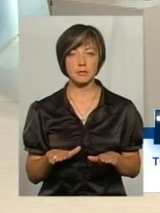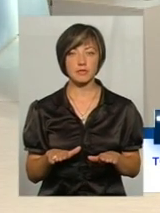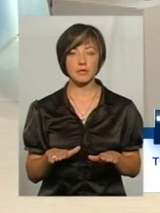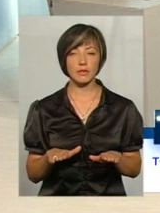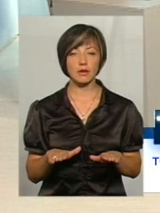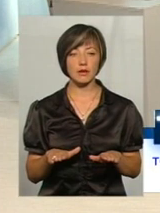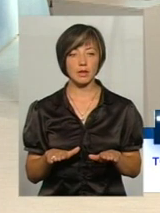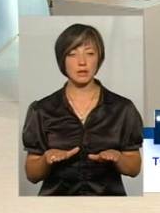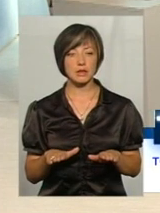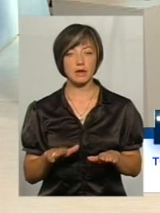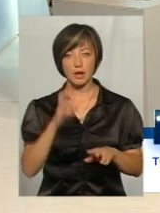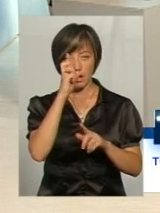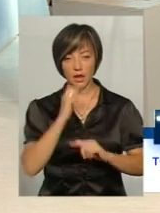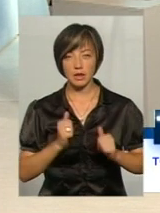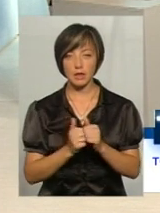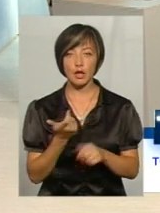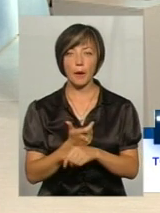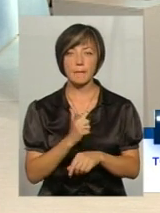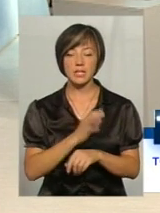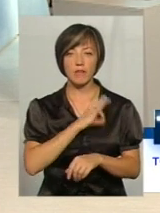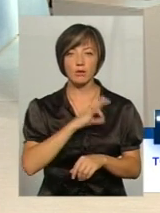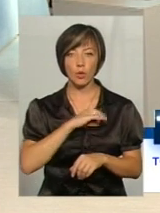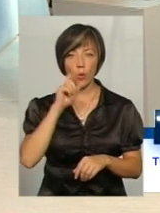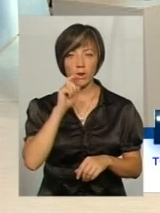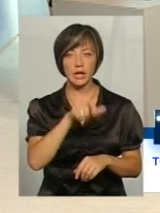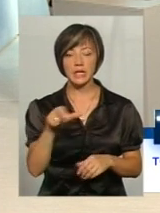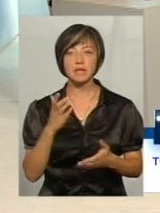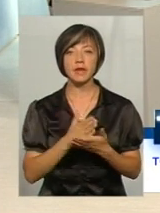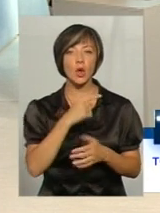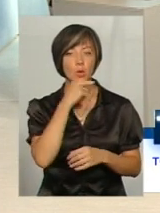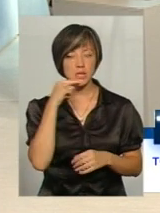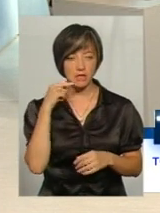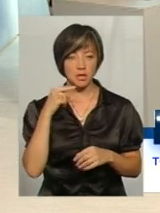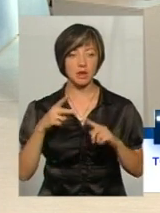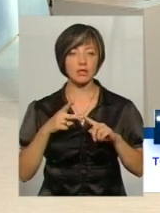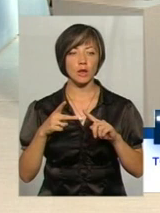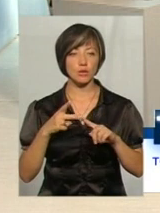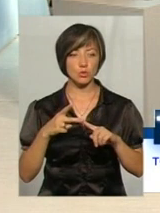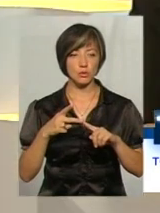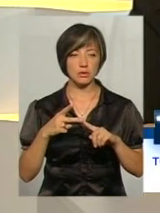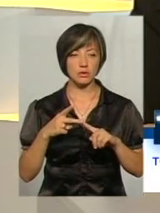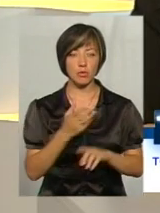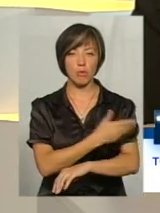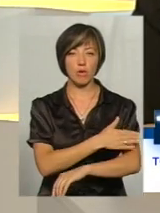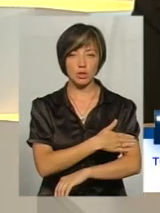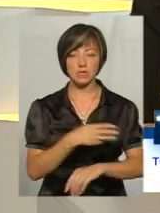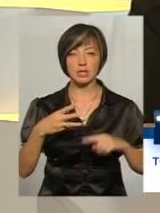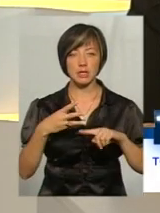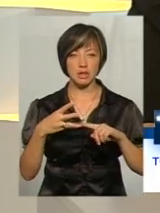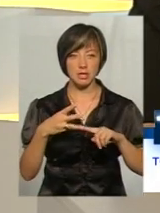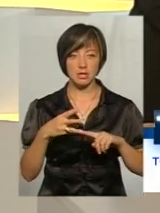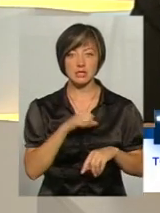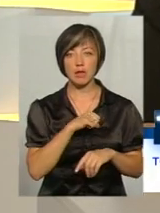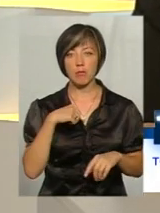за країною, де найбільше експлуатують українців, є Росія. На другому, за статистикою, Польща, і на третьому